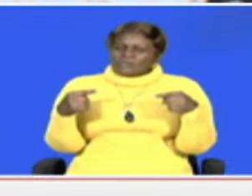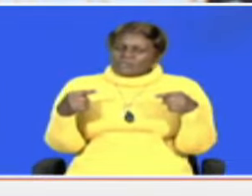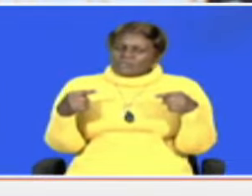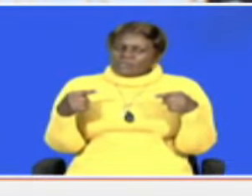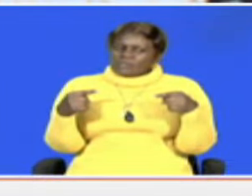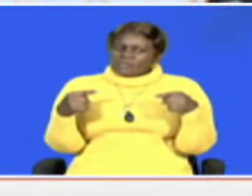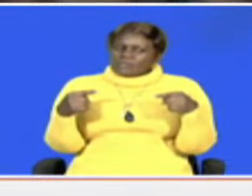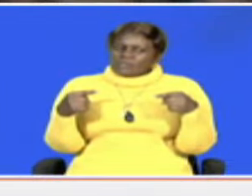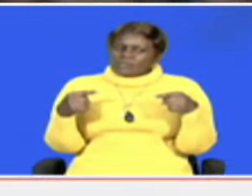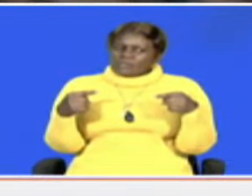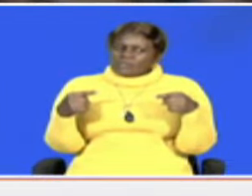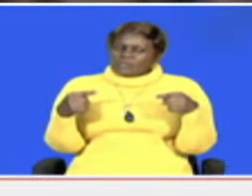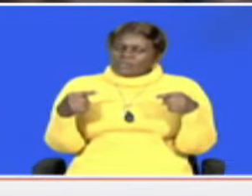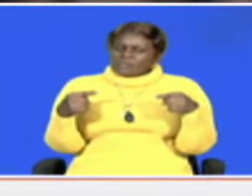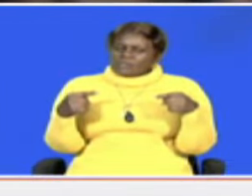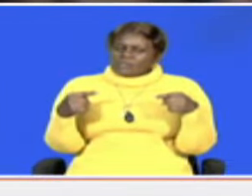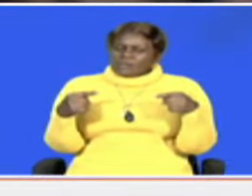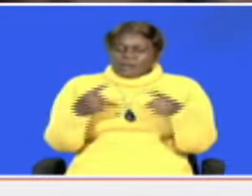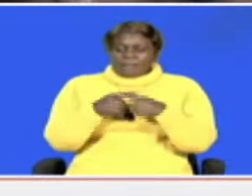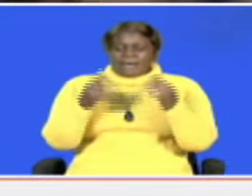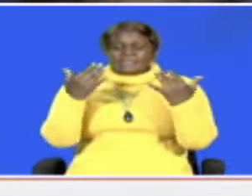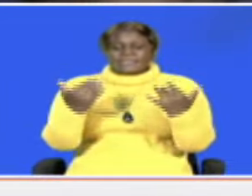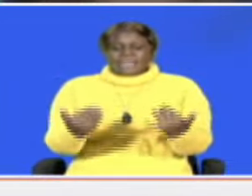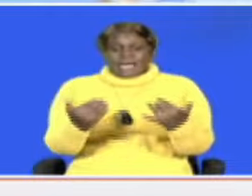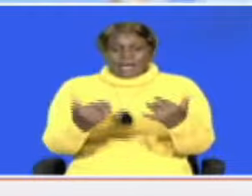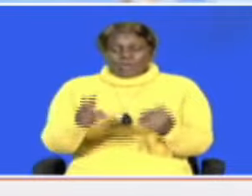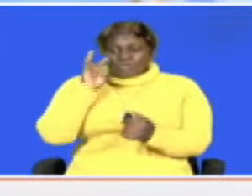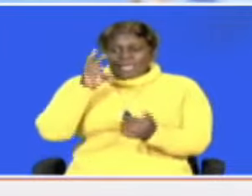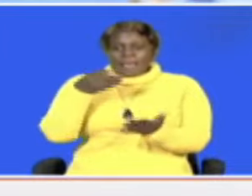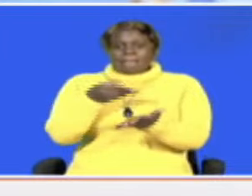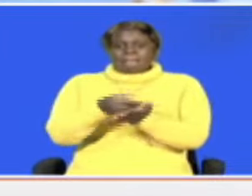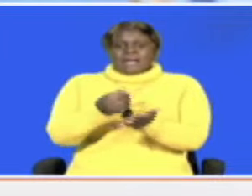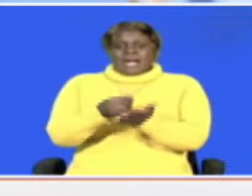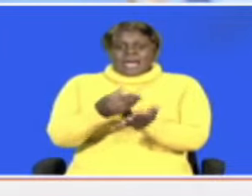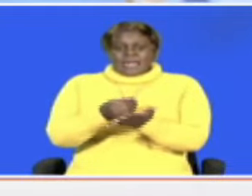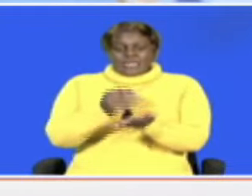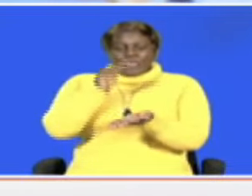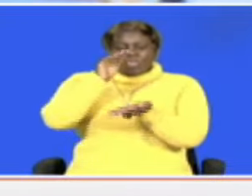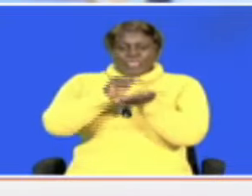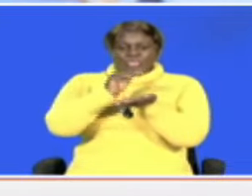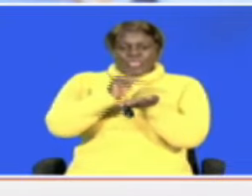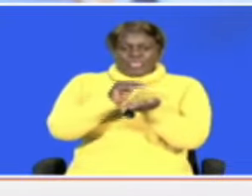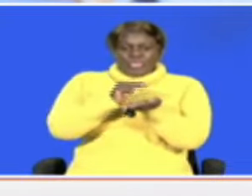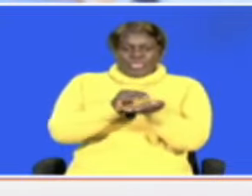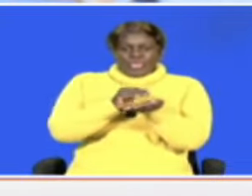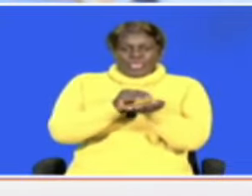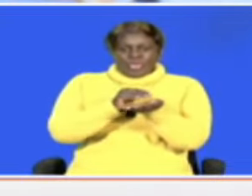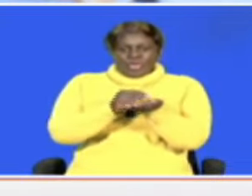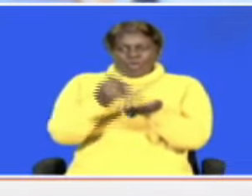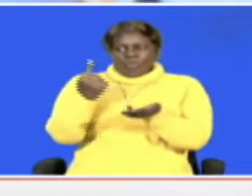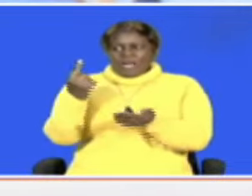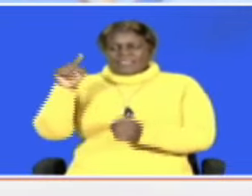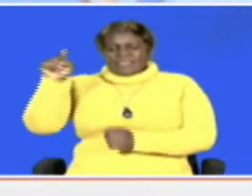ya protex tu. Lakini saa hii mnaona pesa zimeshuka kufika kwa